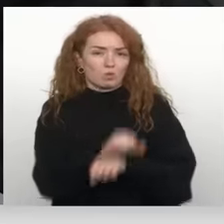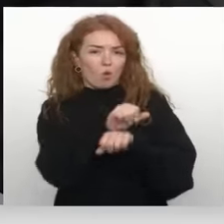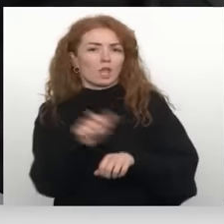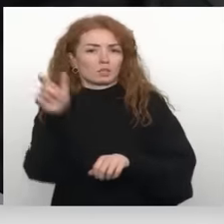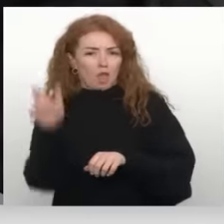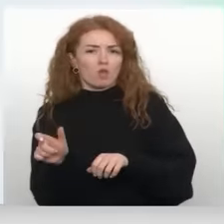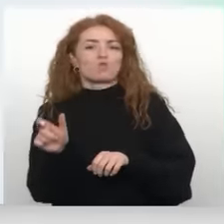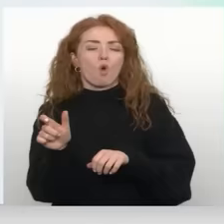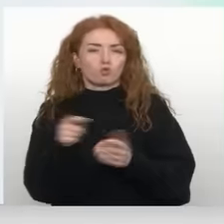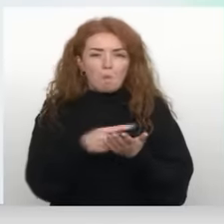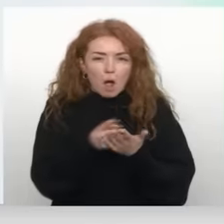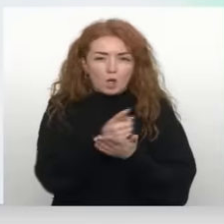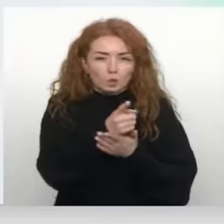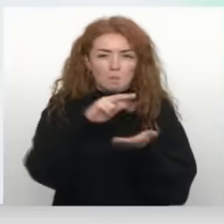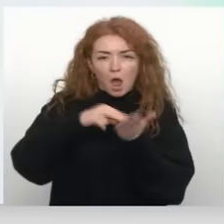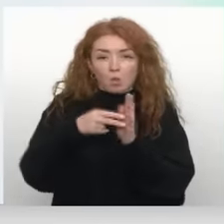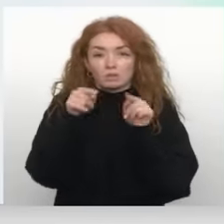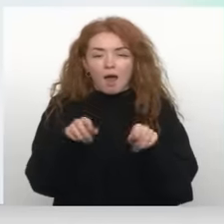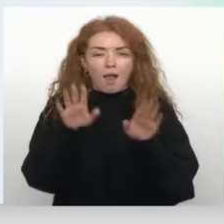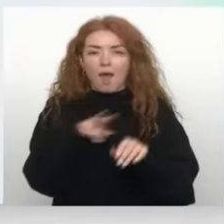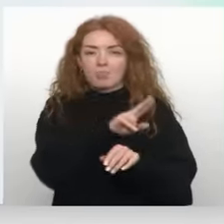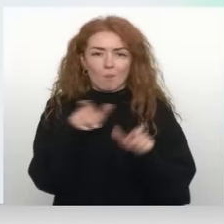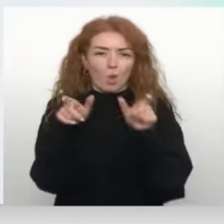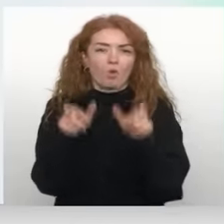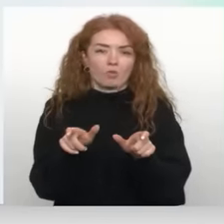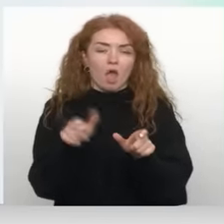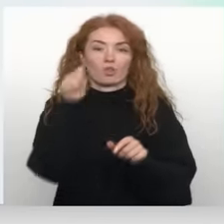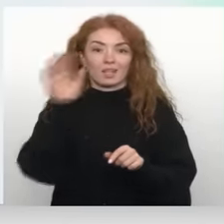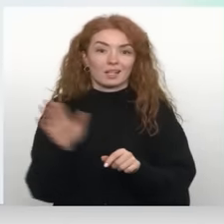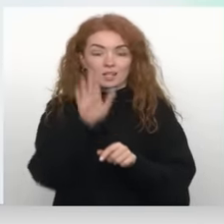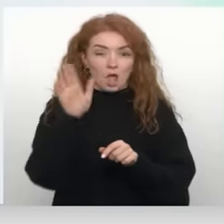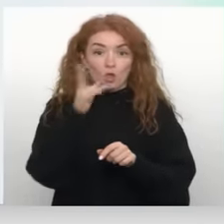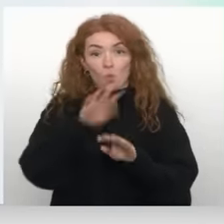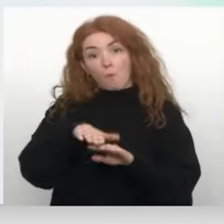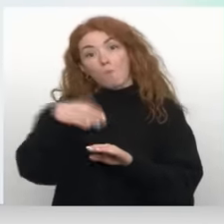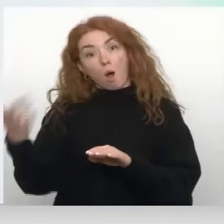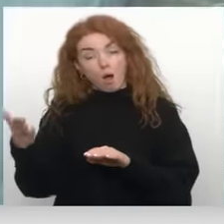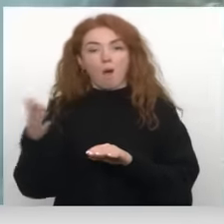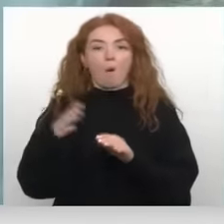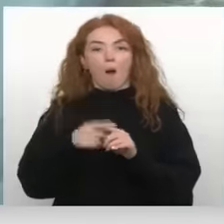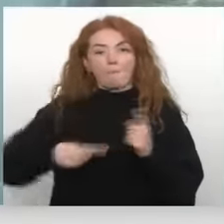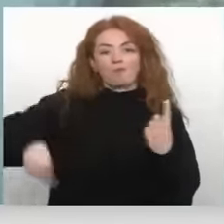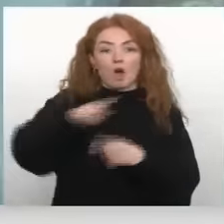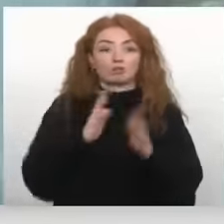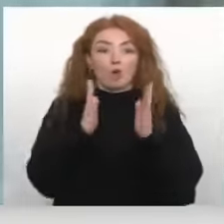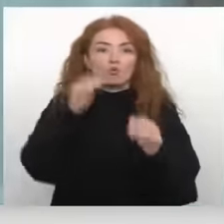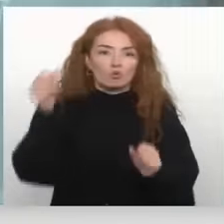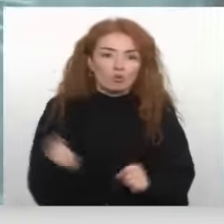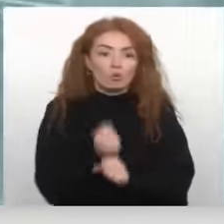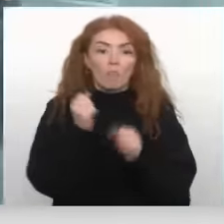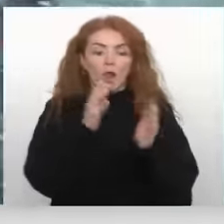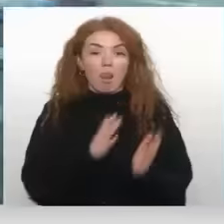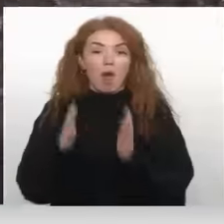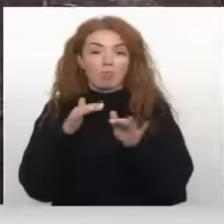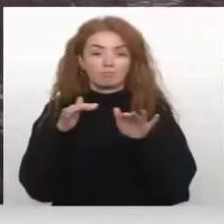maršruts izstrādās tā, lai nebloķēt dzīvi Valmierā. No pilsētas nomalas tehnikas kolona dodas uz apveceļu. Tomēr lēnā gaita